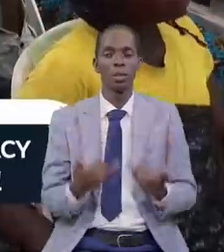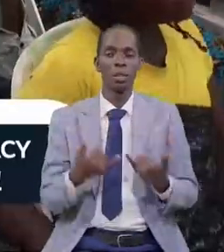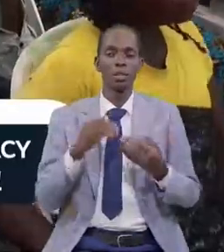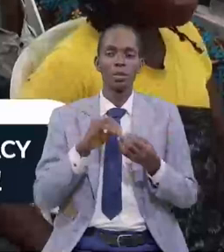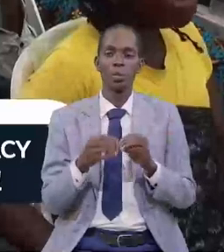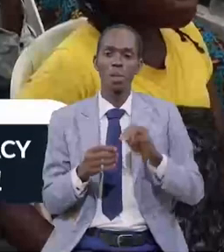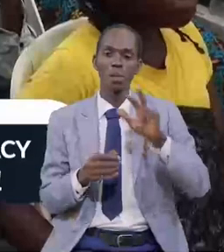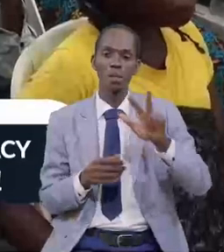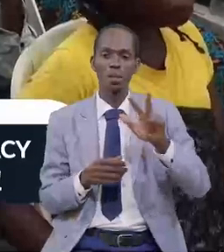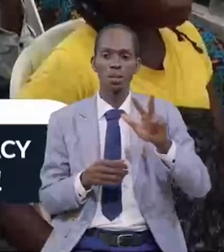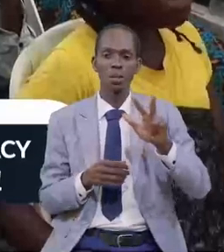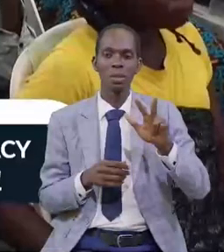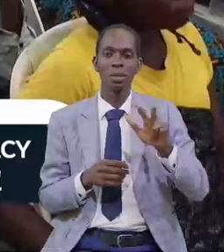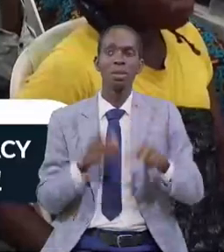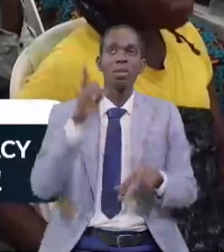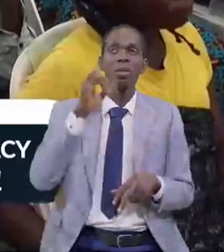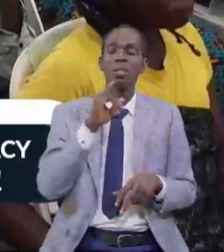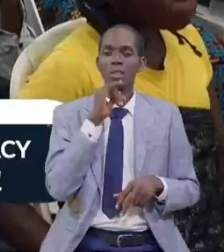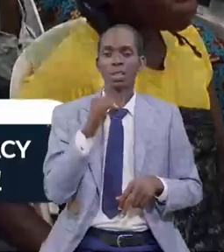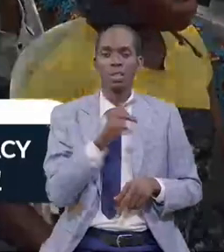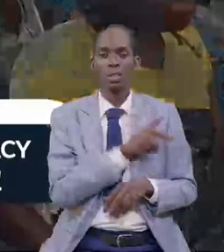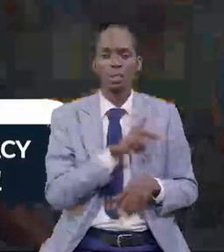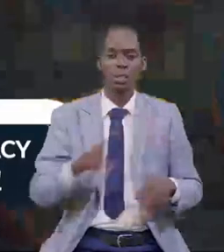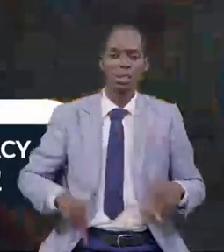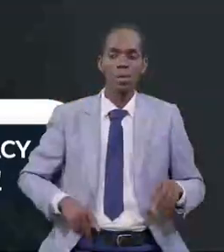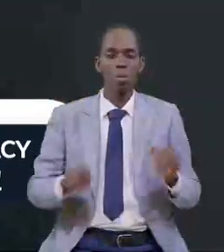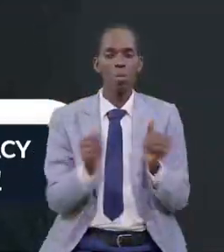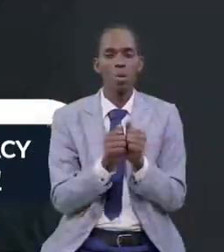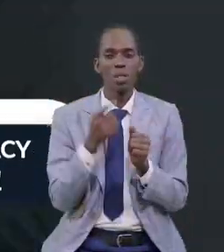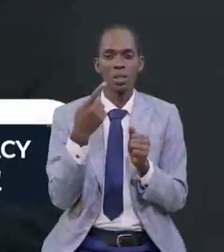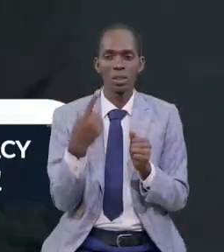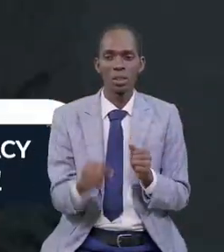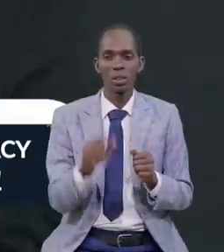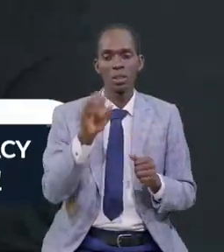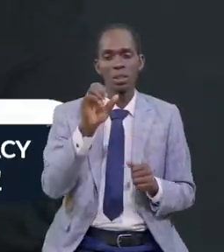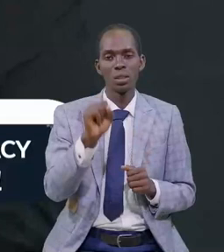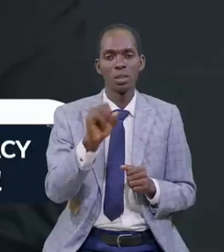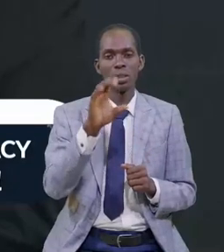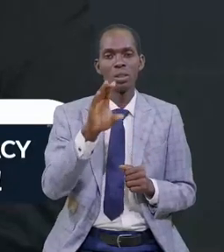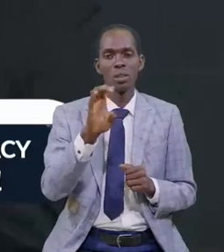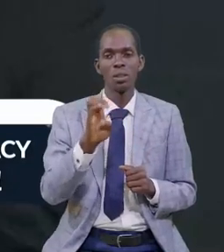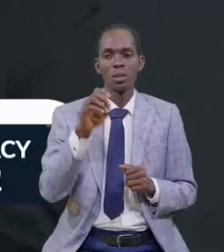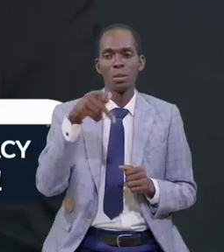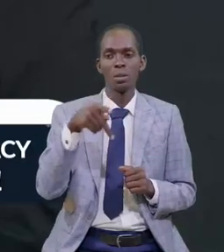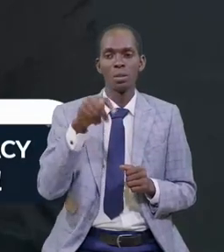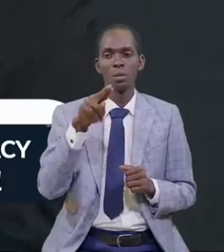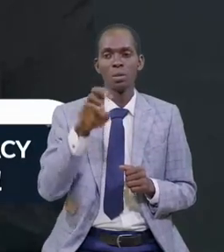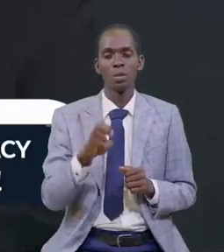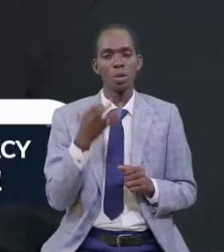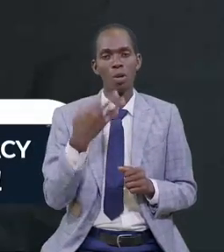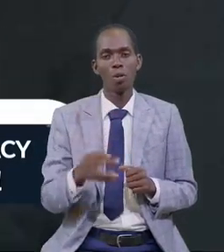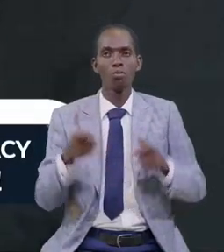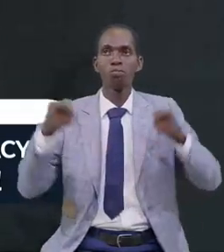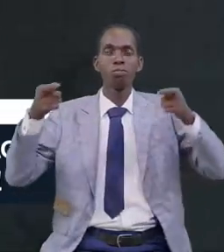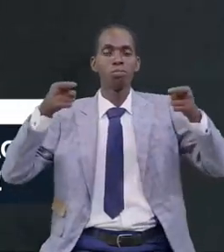euh nous allons voir TR ici et il est le roi